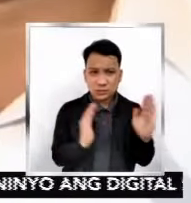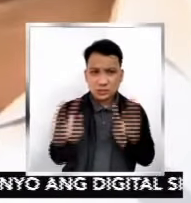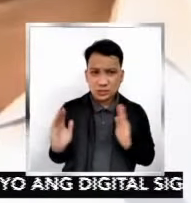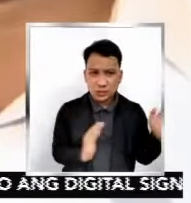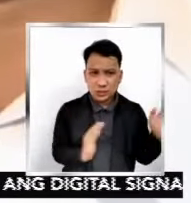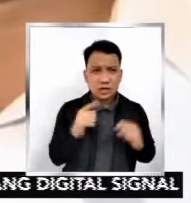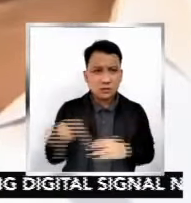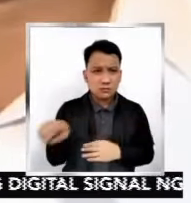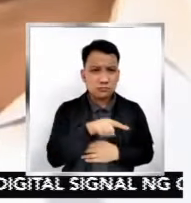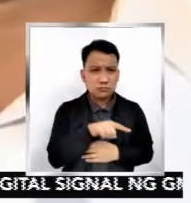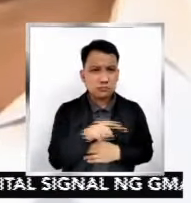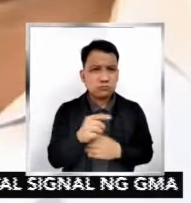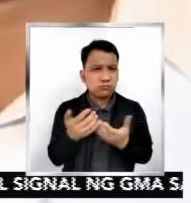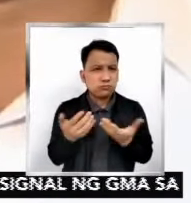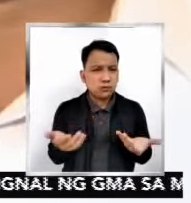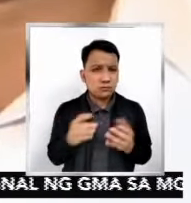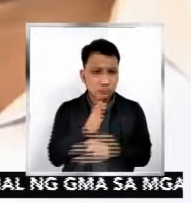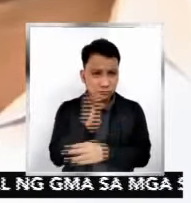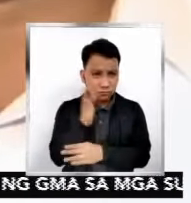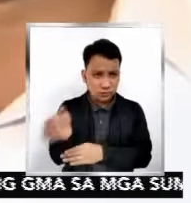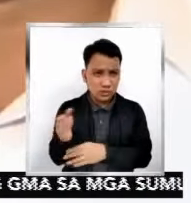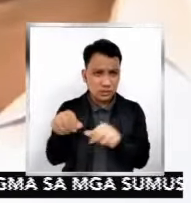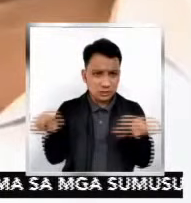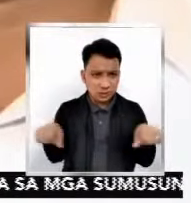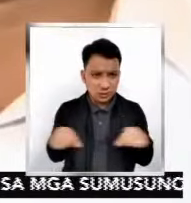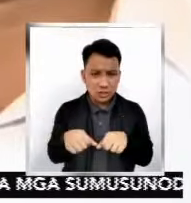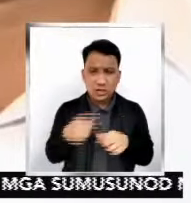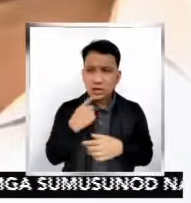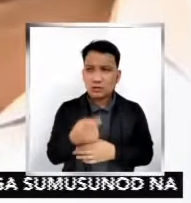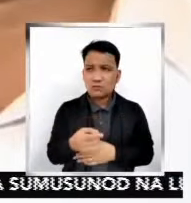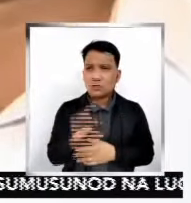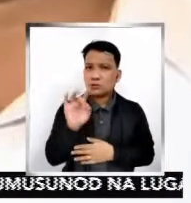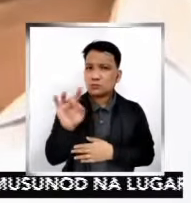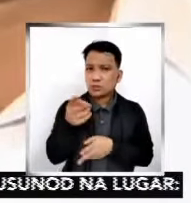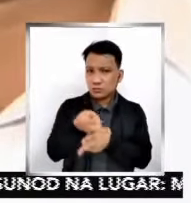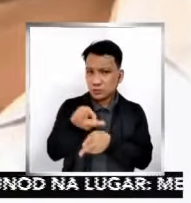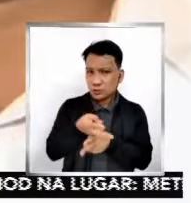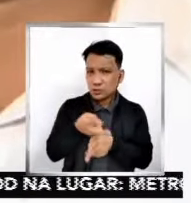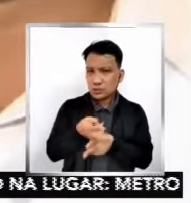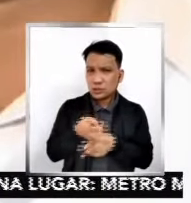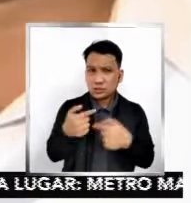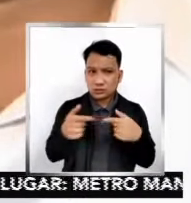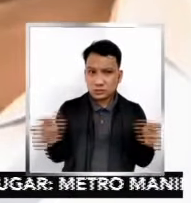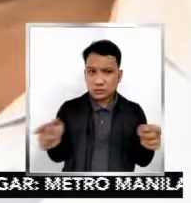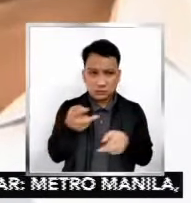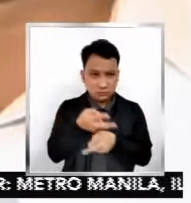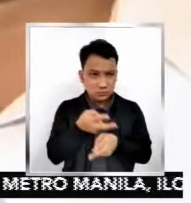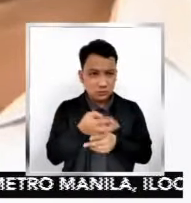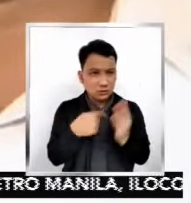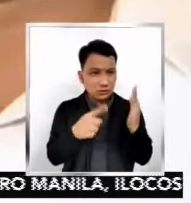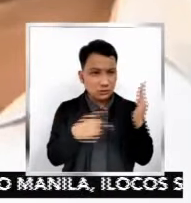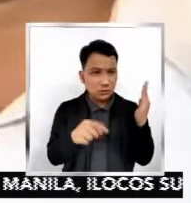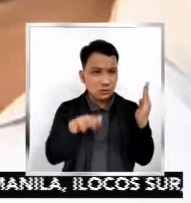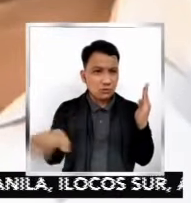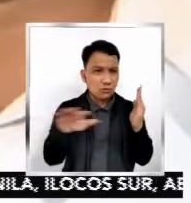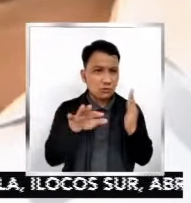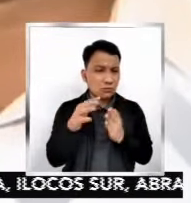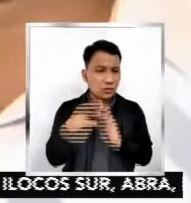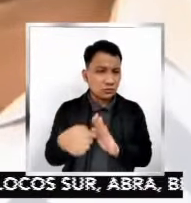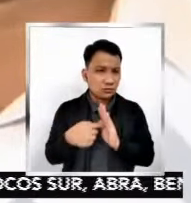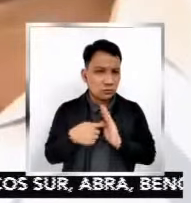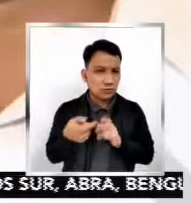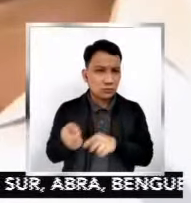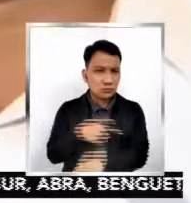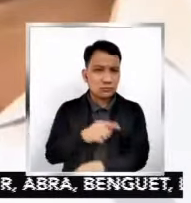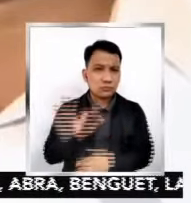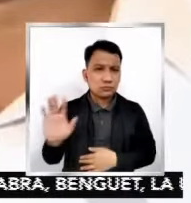venue. Meron tayong gatekeeper dyan o yung nagpapantay sa harap na nagsicheck ng lahat ng mga requirements na dala ng mga